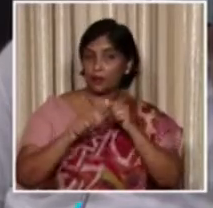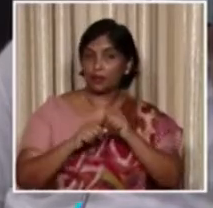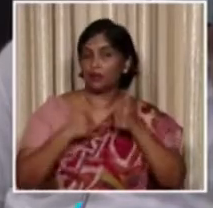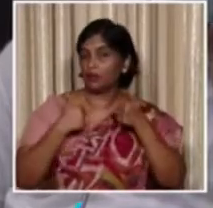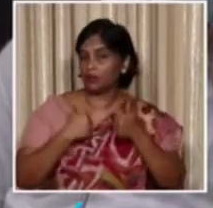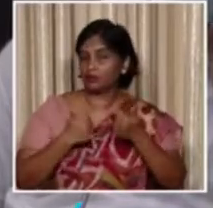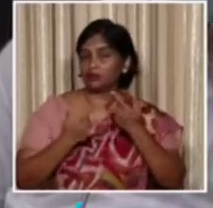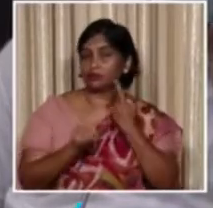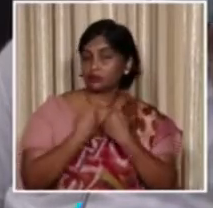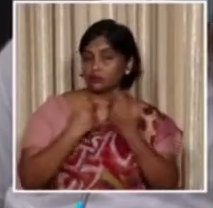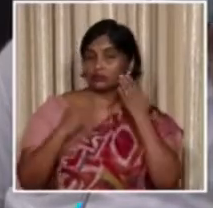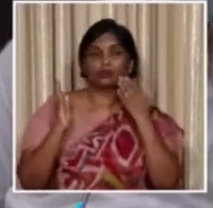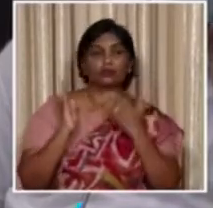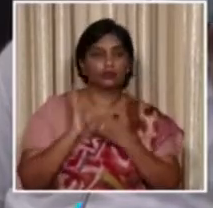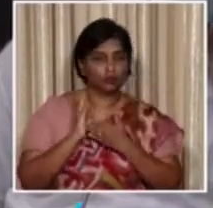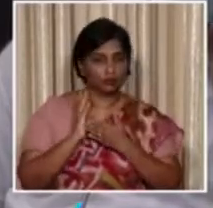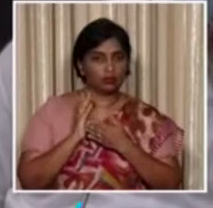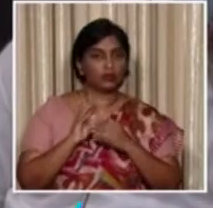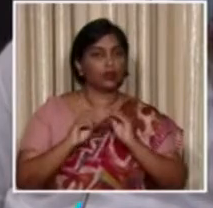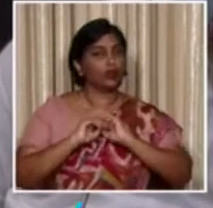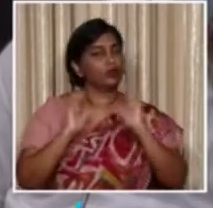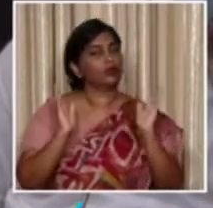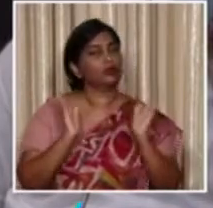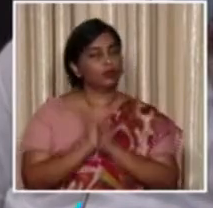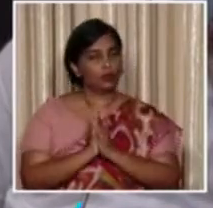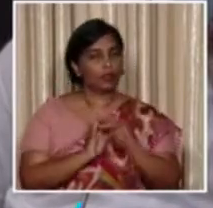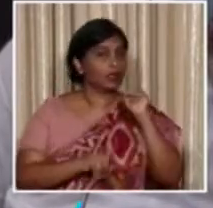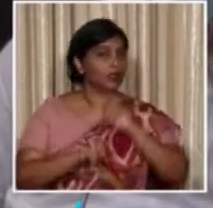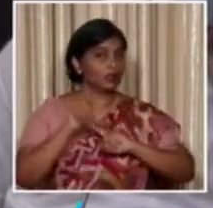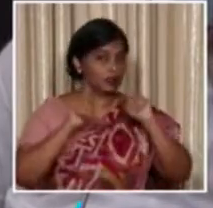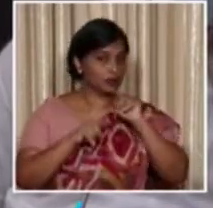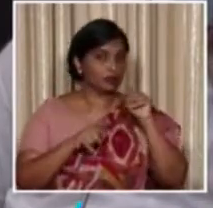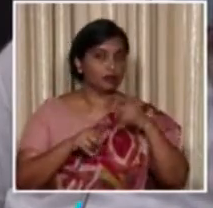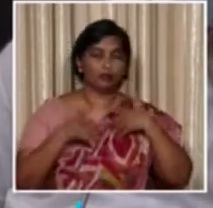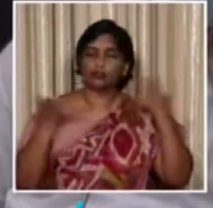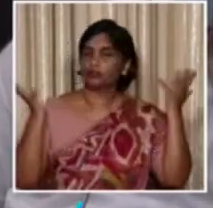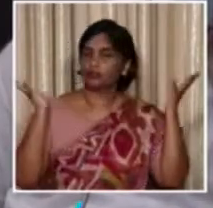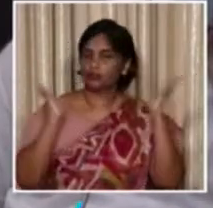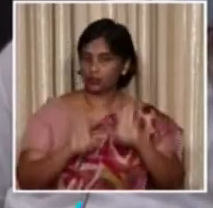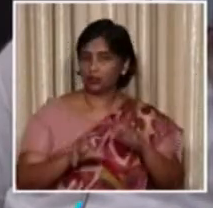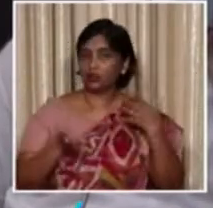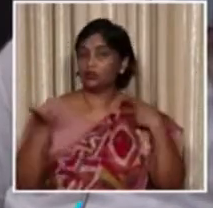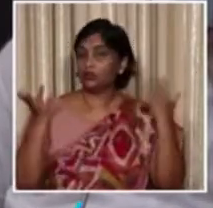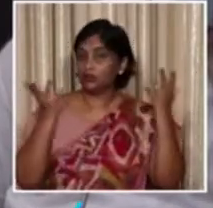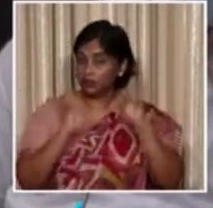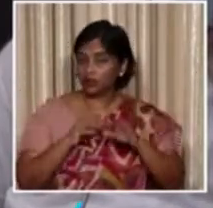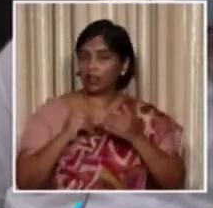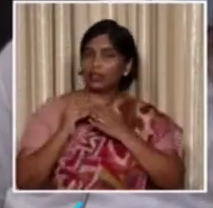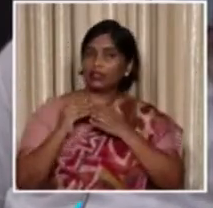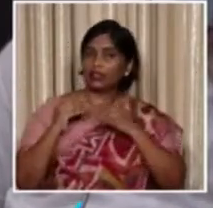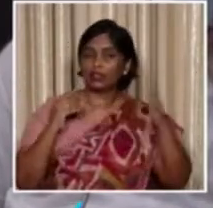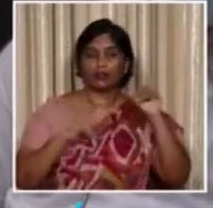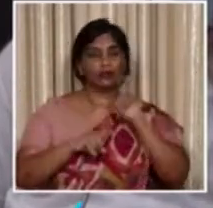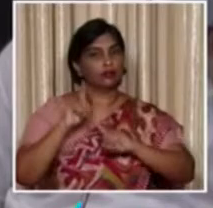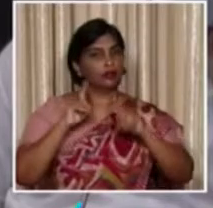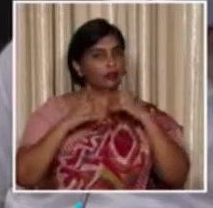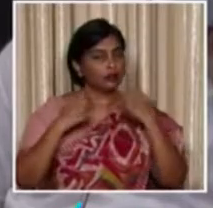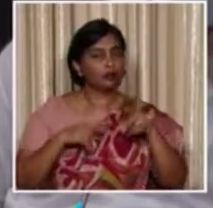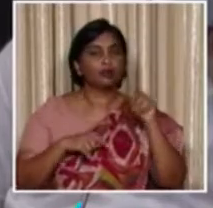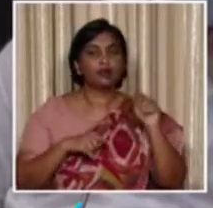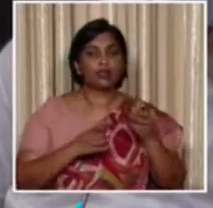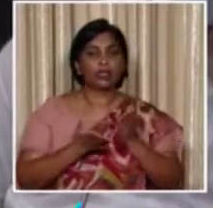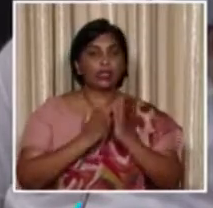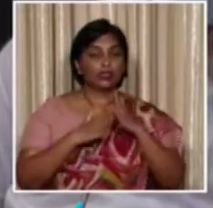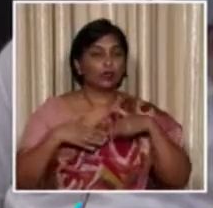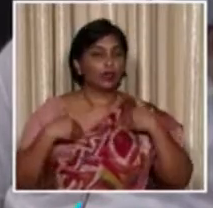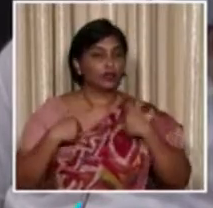ප්‍රමිතීන් බලන විශේෂඥයින් ඒ සියලු දෙනා ඒ රැස්වීමට කැඳෙව්වා. කැඳවලා අපි දීර්ඝ සාකච්ඡාවක් කළා. ඒ වෙලාවේ ඉන්දියා